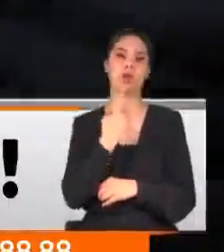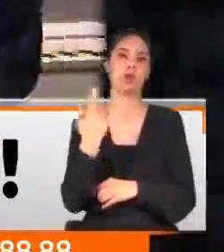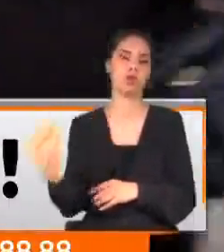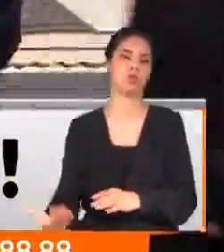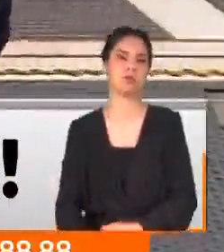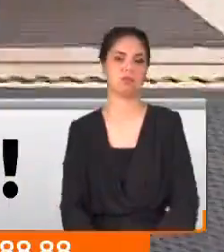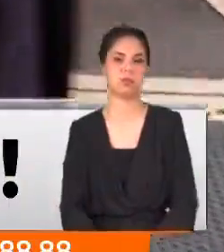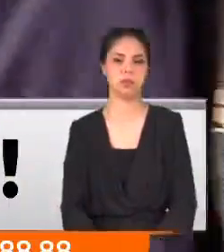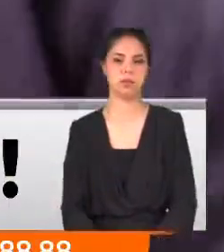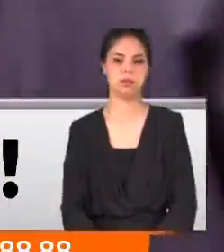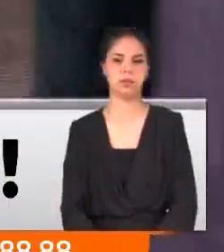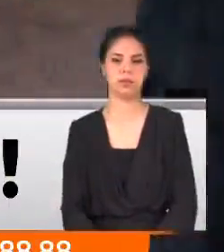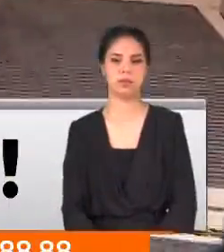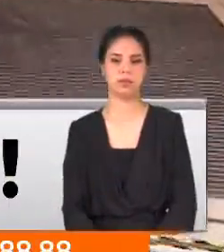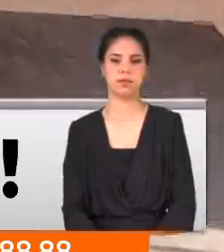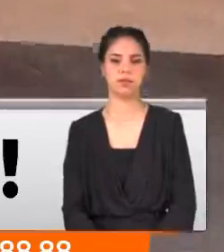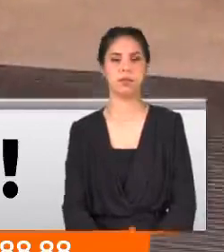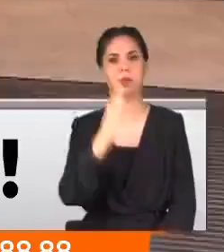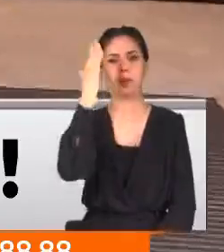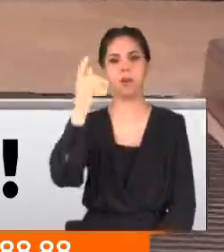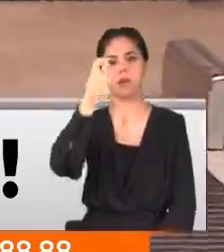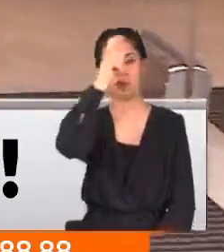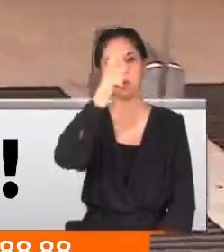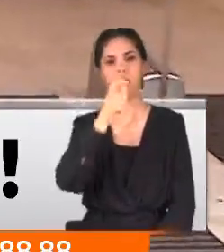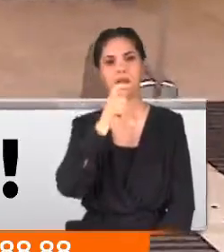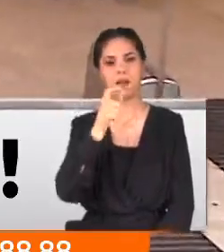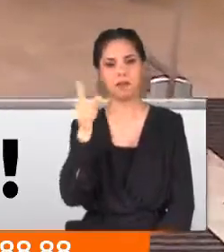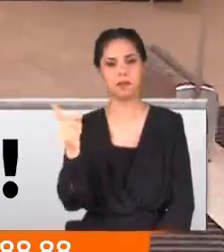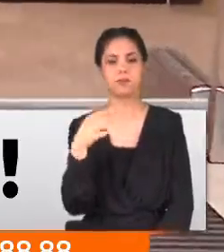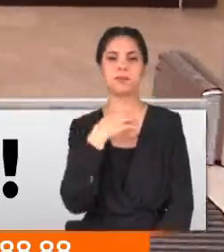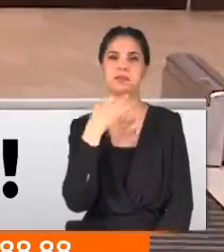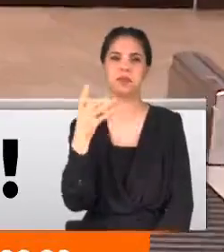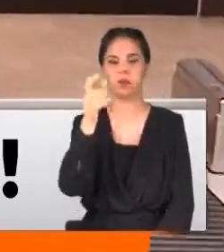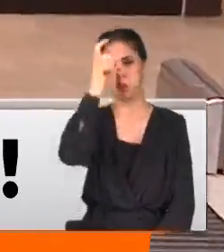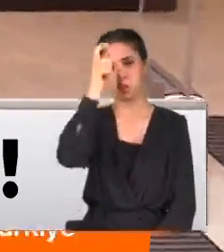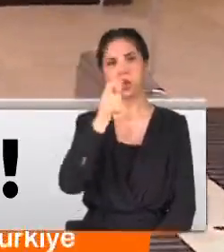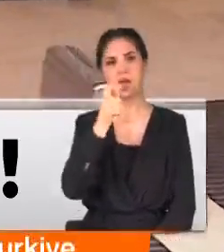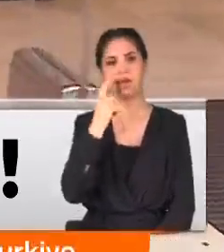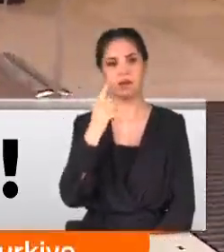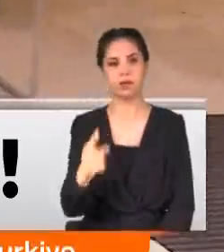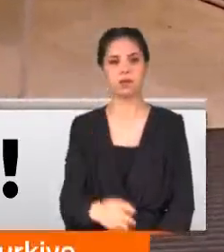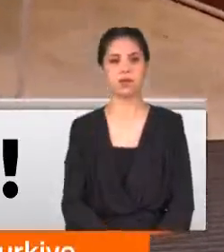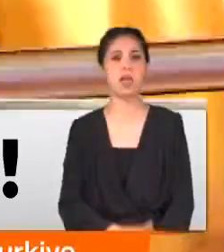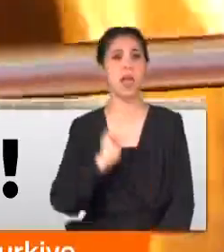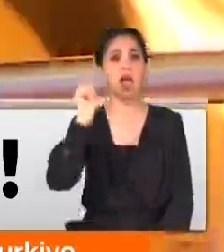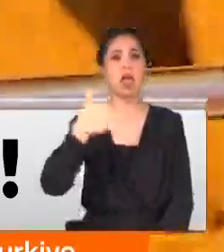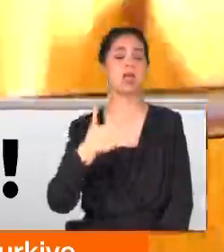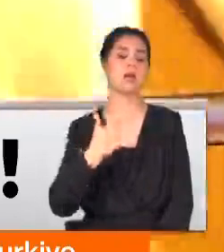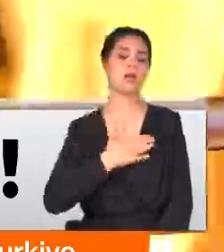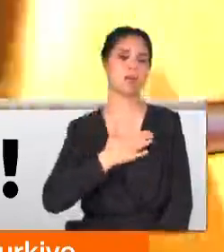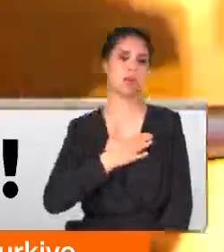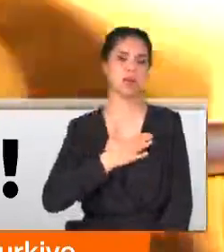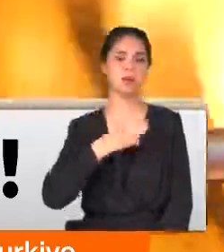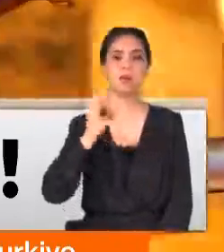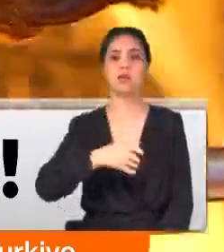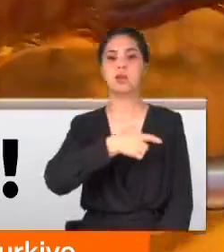Merhaba. Merhaba efendim. Size kahve getirdim. Teşekkür ederim. Türk kahvesi. Her zaman bizimdir. Şimdi de